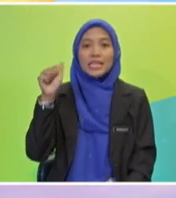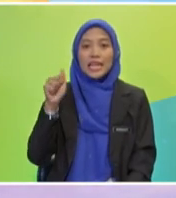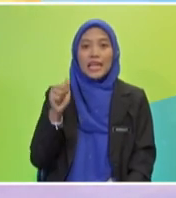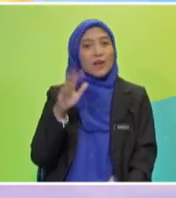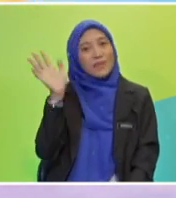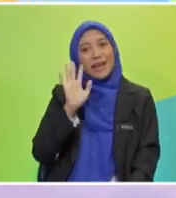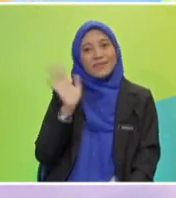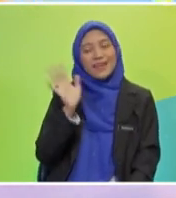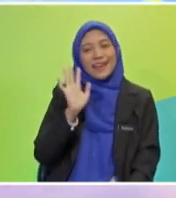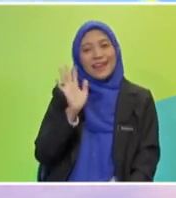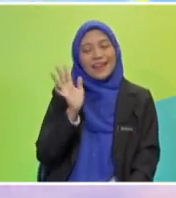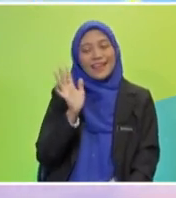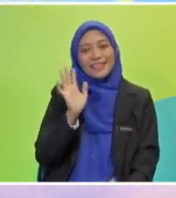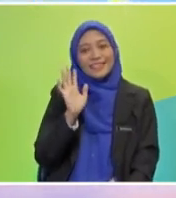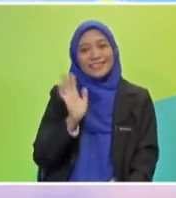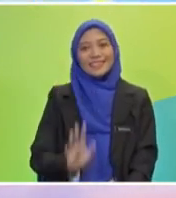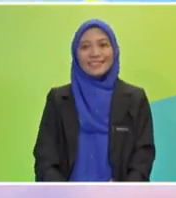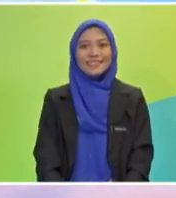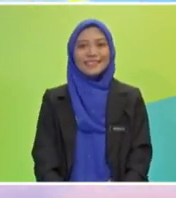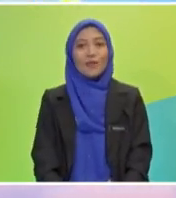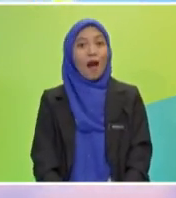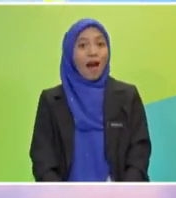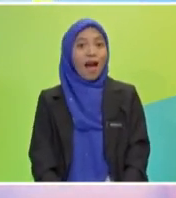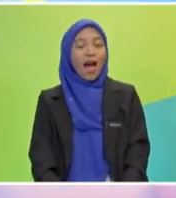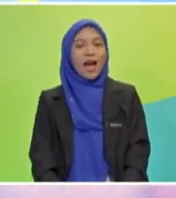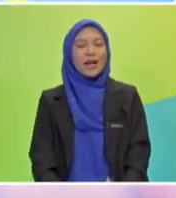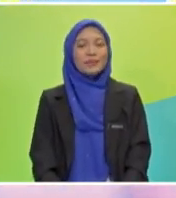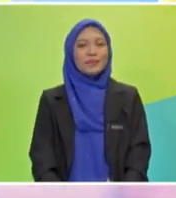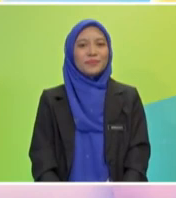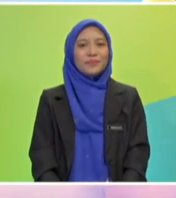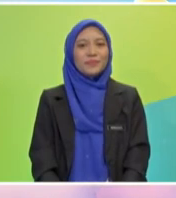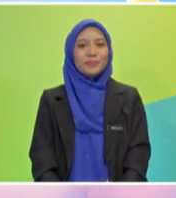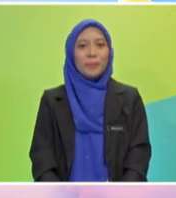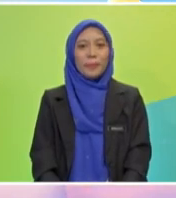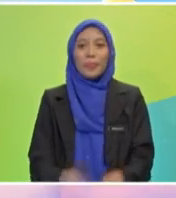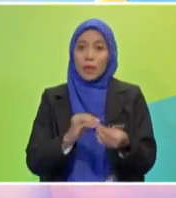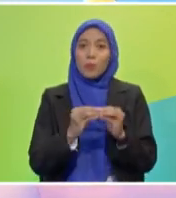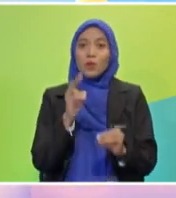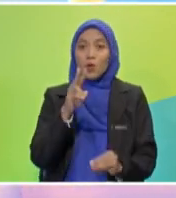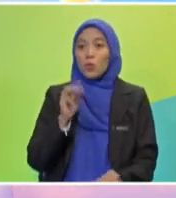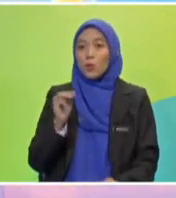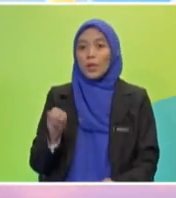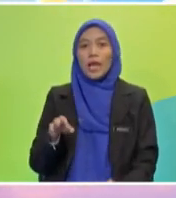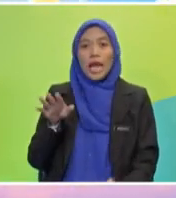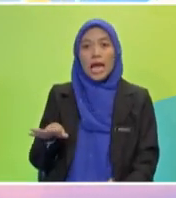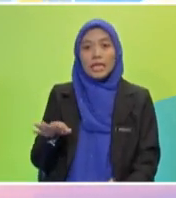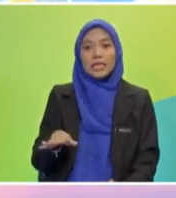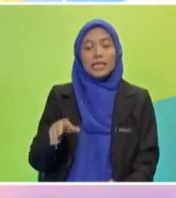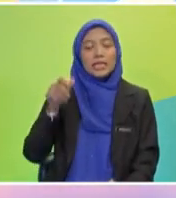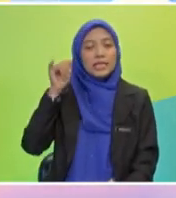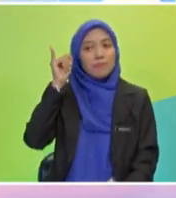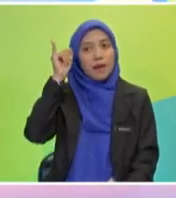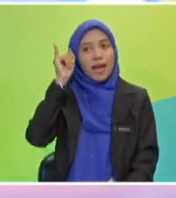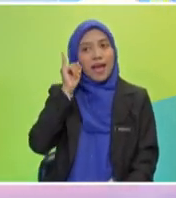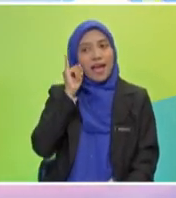sayang. Hai adik Naura. Wah, nampak segar ini ya Mira. Yeah. Dan yang kedua adik Nur Iman Darwisha. Hai adik